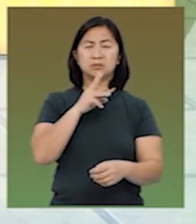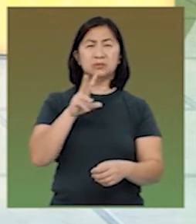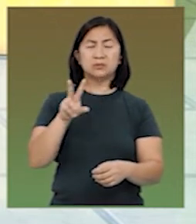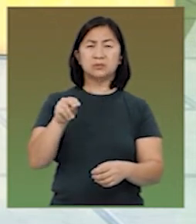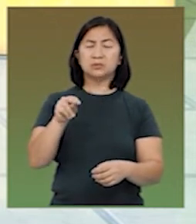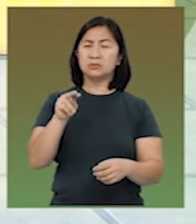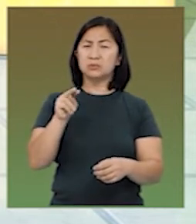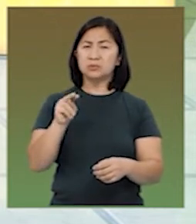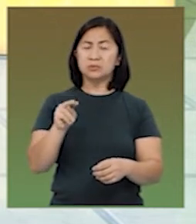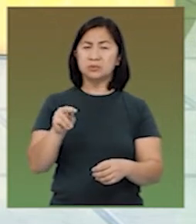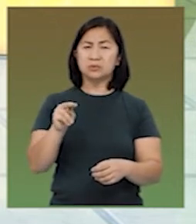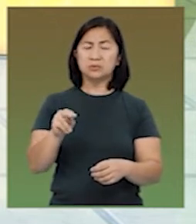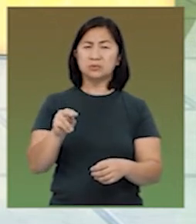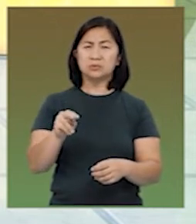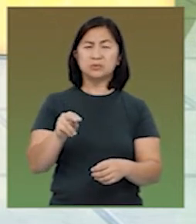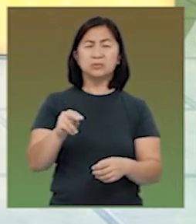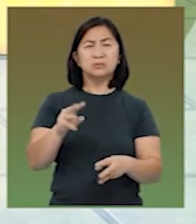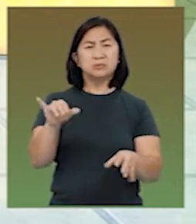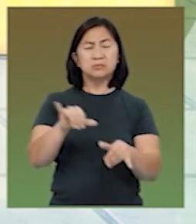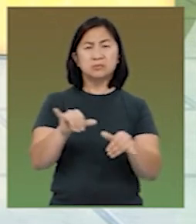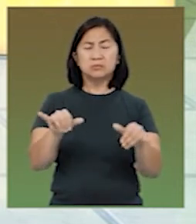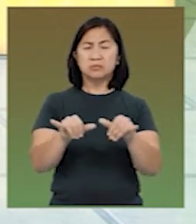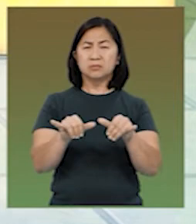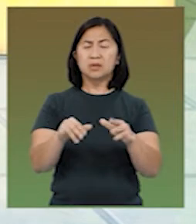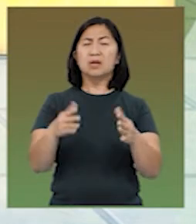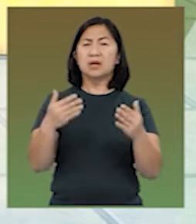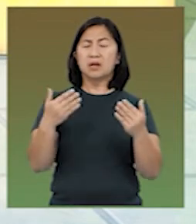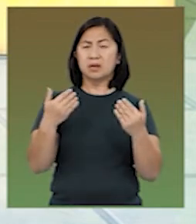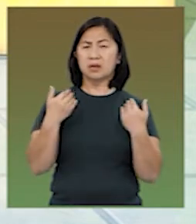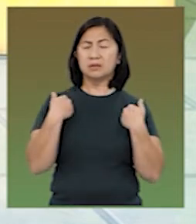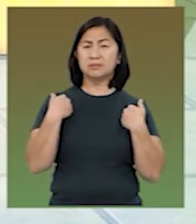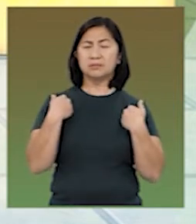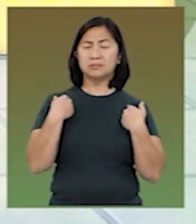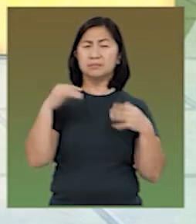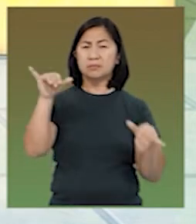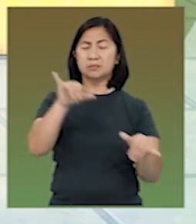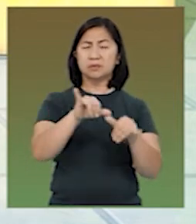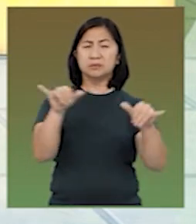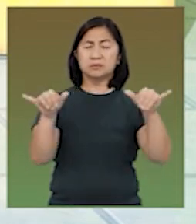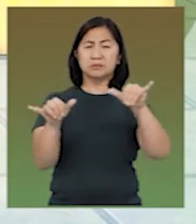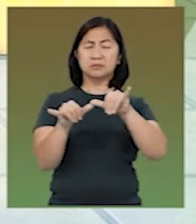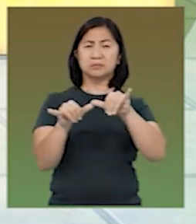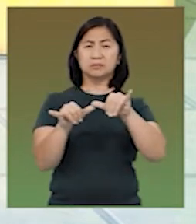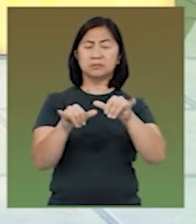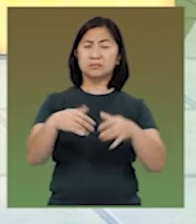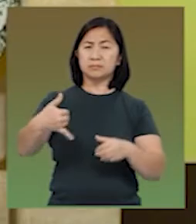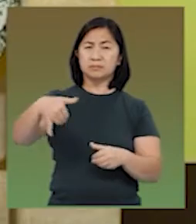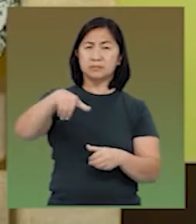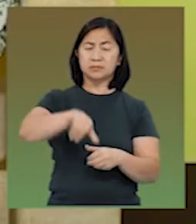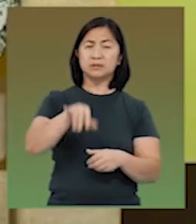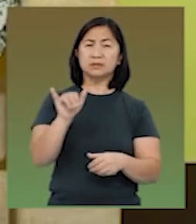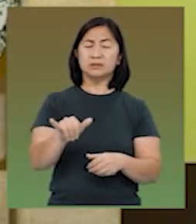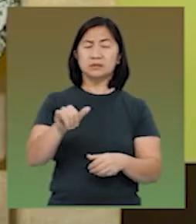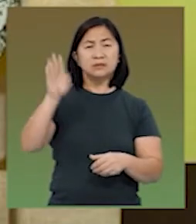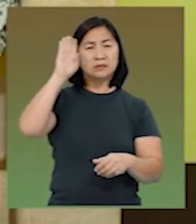na po tatansyahin ang tubig na ilalagay dahil may nakasulat pong measurement sa pitcher.